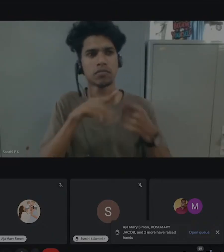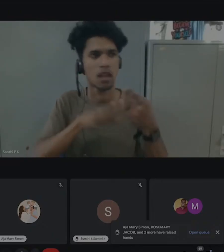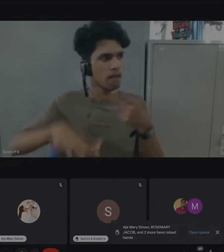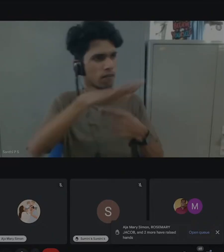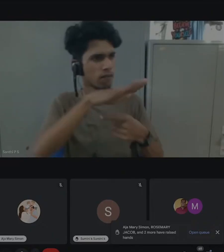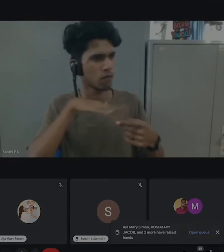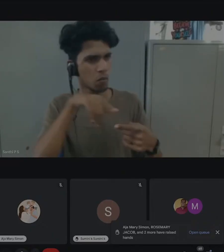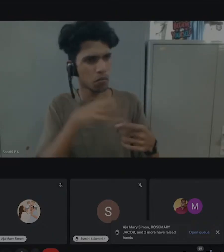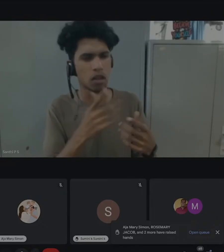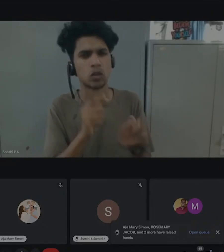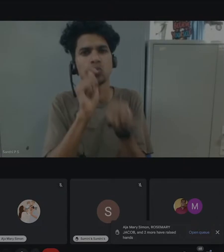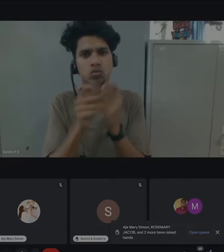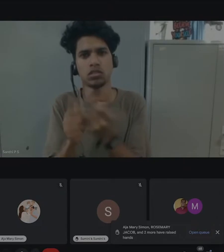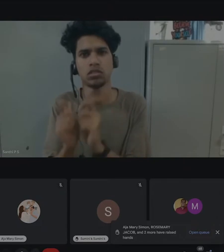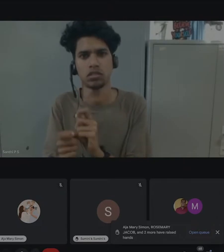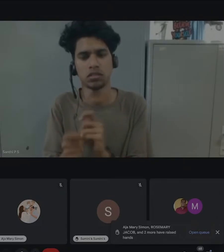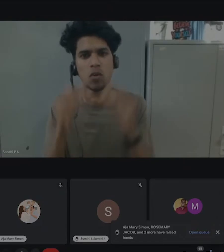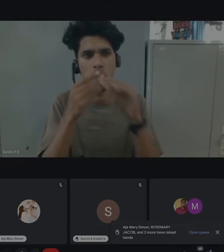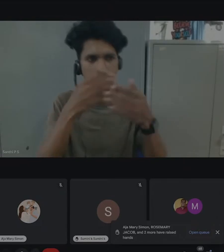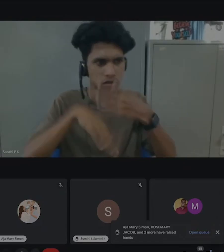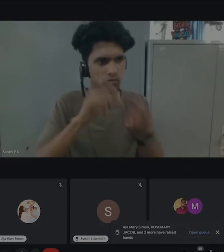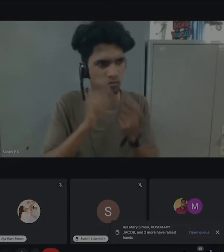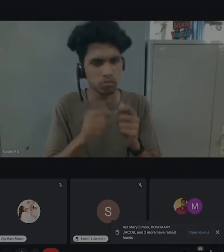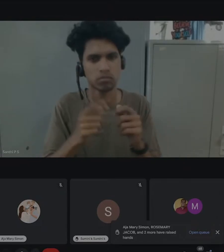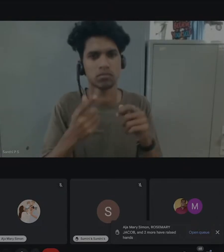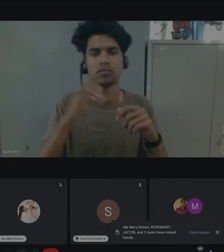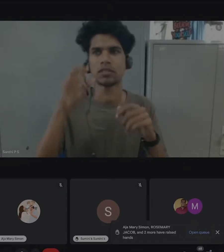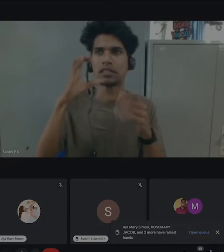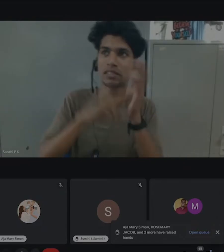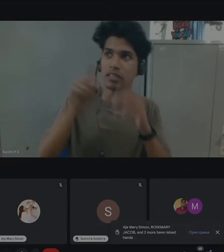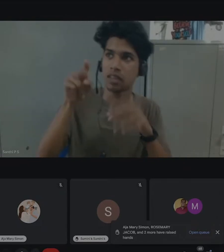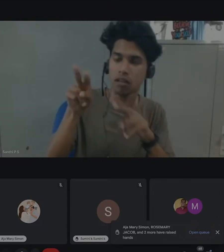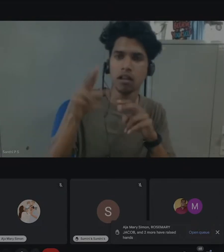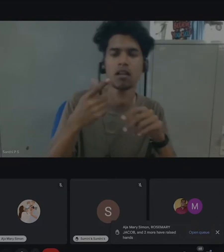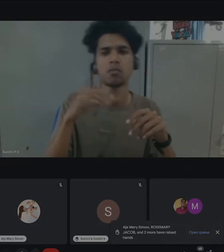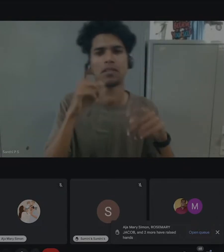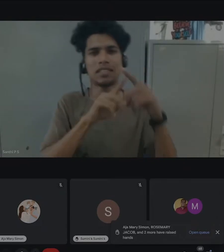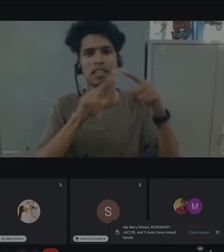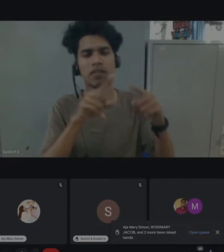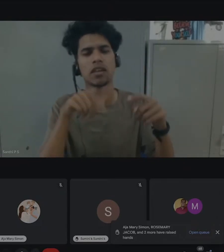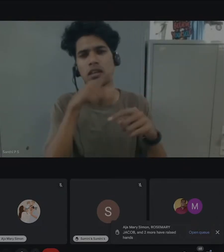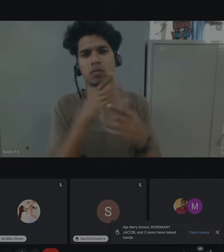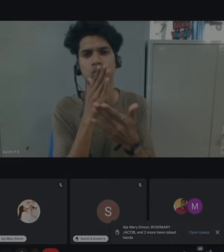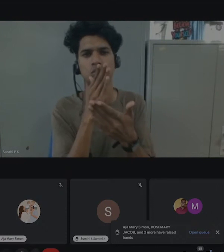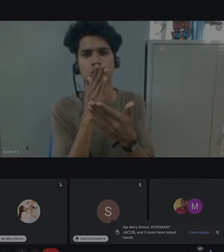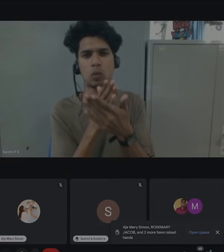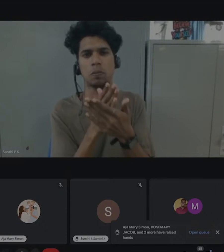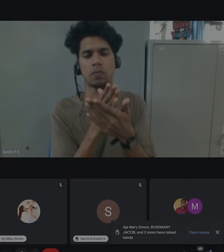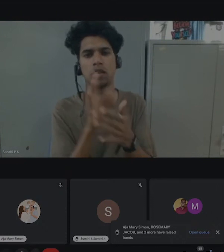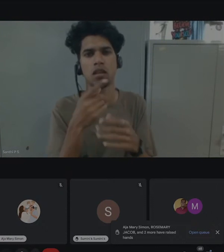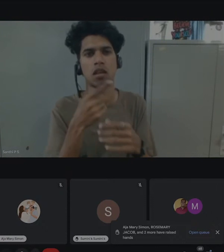സാഹചര്യങ്ങൾ കുറച്ചൊന്നും നമ്മൾ മാറ്റേണ്ടിയിരിക്കുന്നു. ഈ കാർട്ടൂണും TV എല്ലാം കംപ്ലീറ്റ് ആയിട്ട് സ്റ്റോപ്പ് ചെയ്യാം. നിങ്ങൾ മാതാപിതാക്കൾ, വീട്ടിൽ ആരൊക്കെ ഉണ്ടെന്ന്